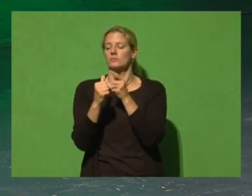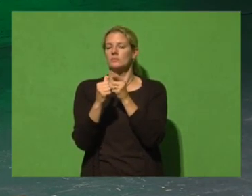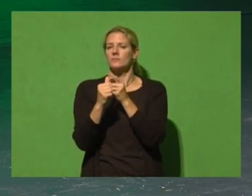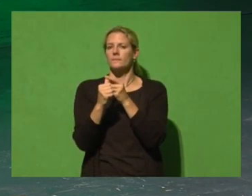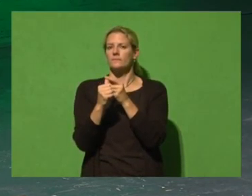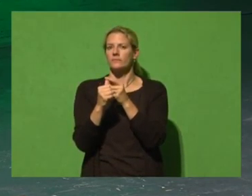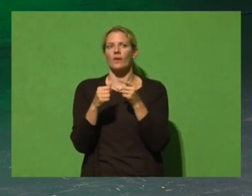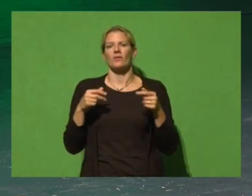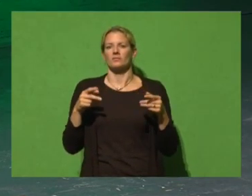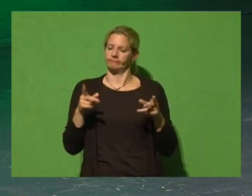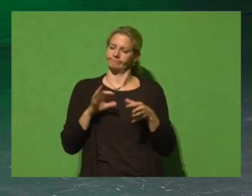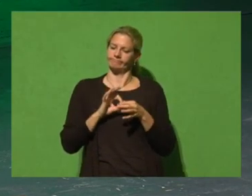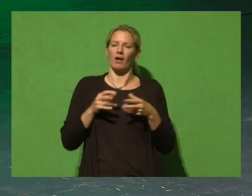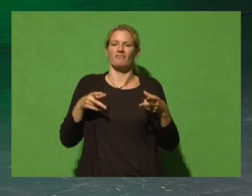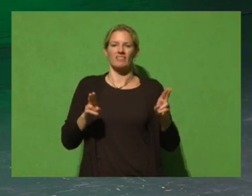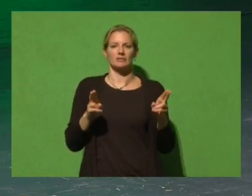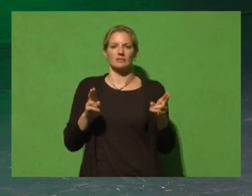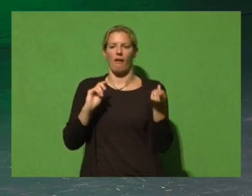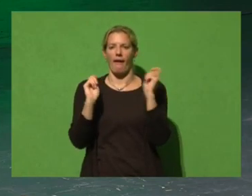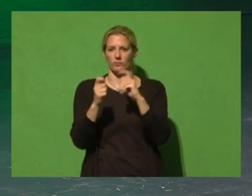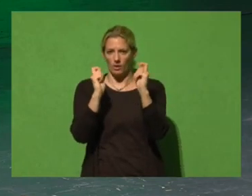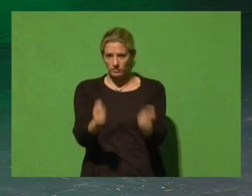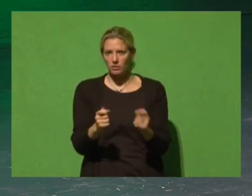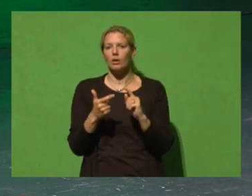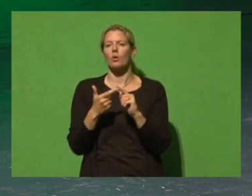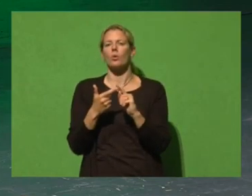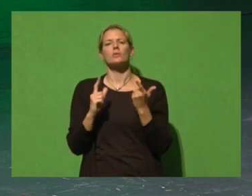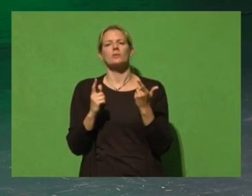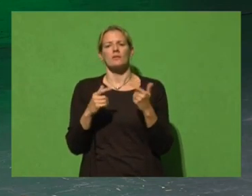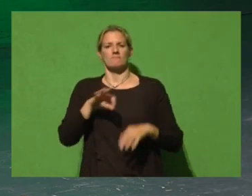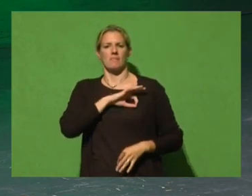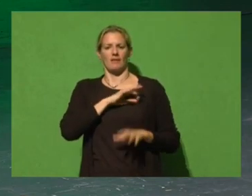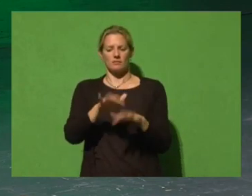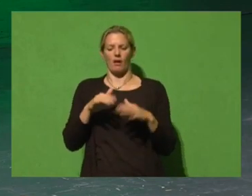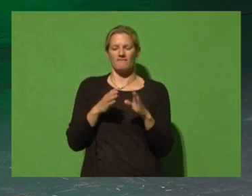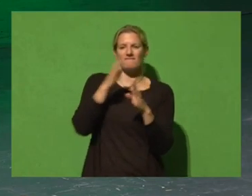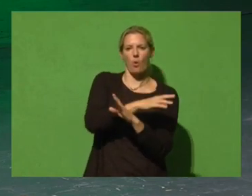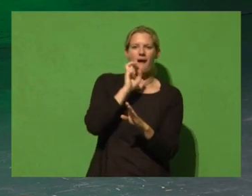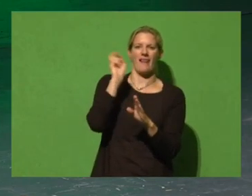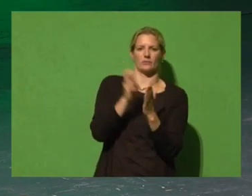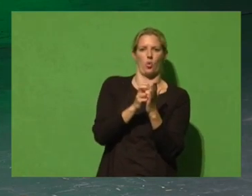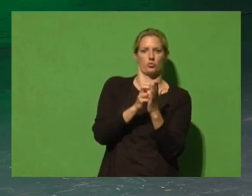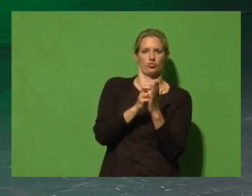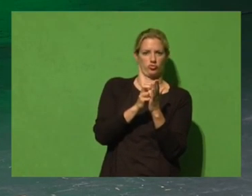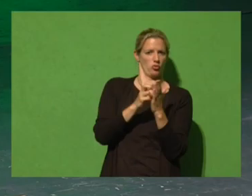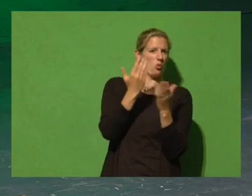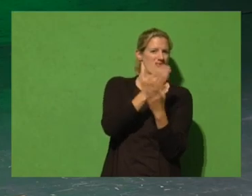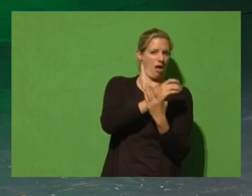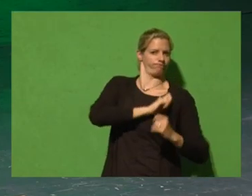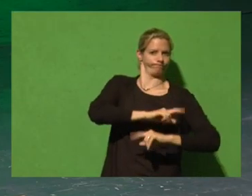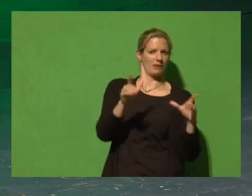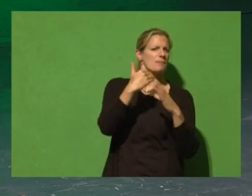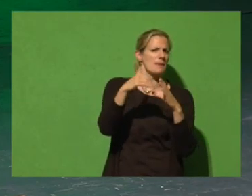für Änderungsanträge und die elektronische Versendung von Unterlagen vor den Parteitagen und zum anderen die